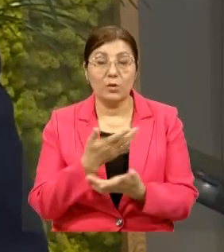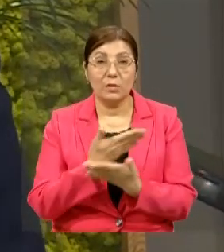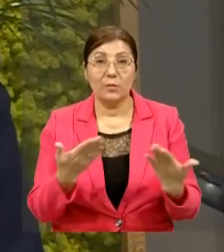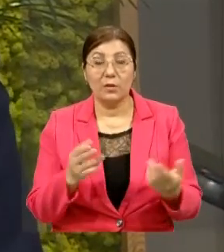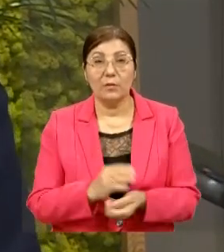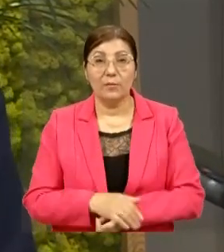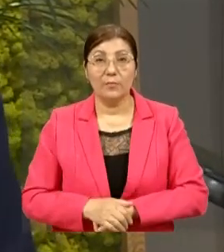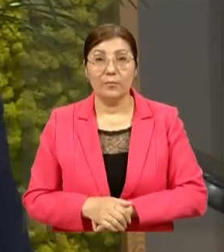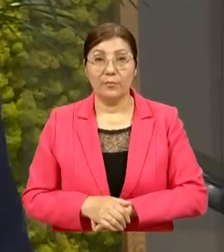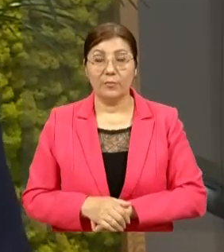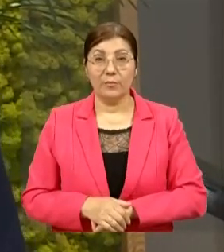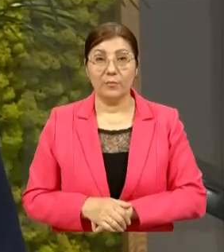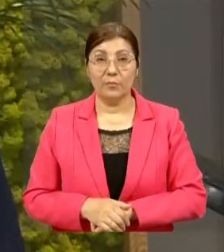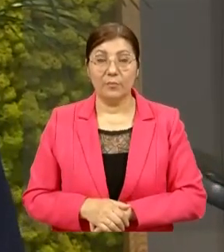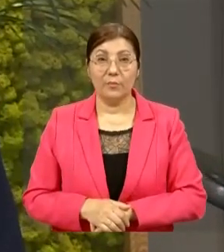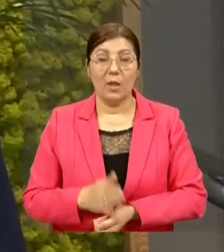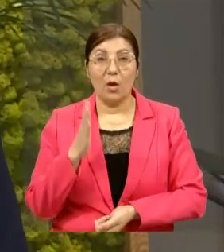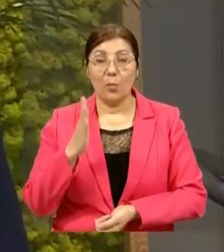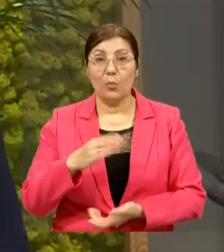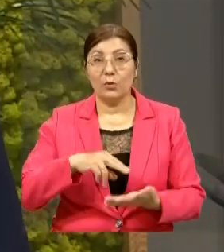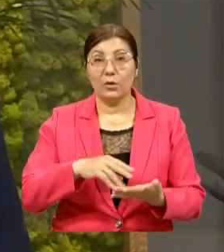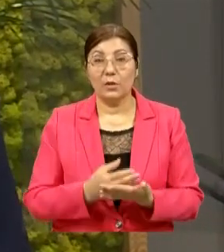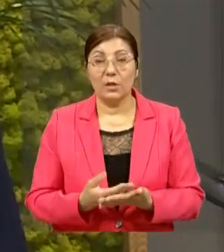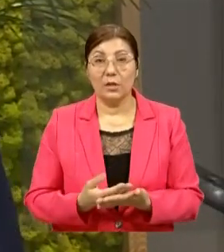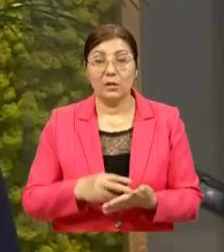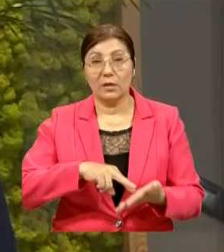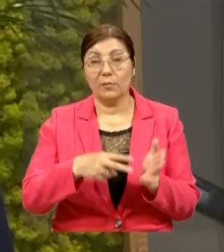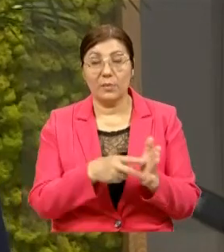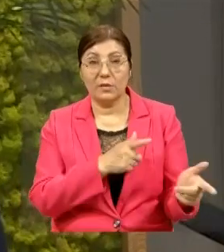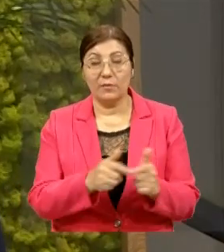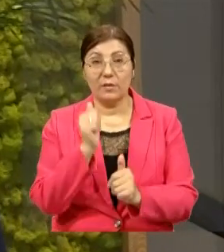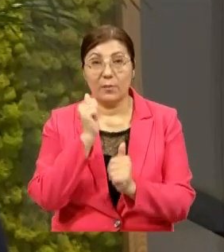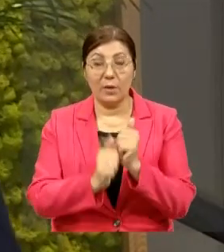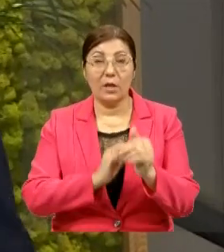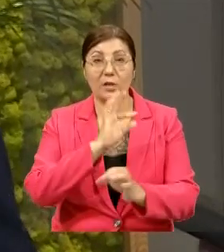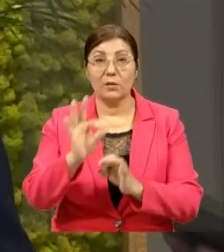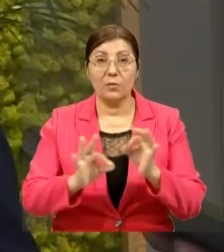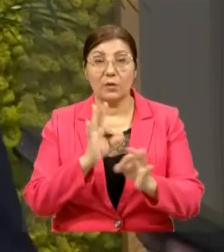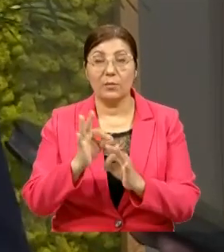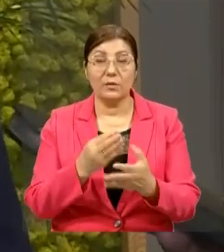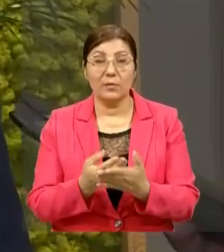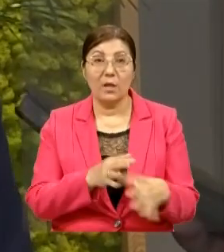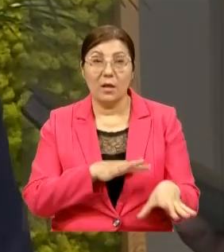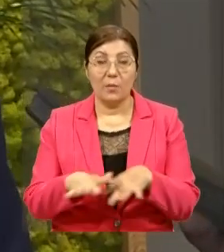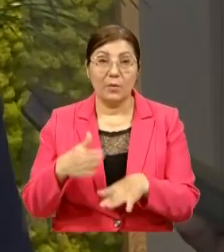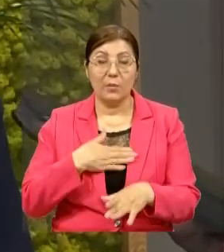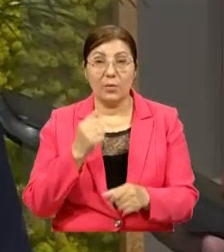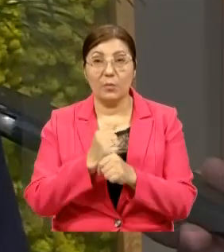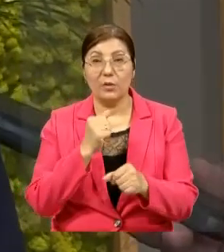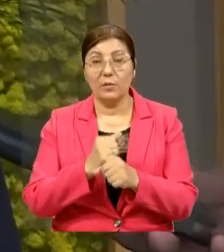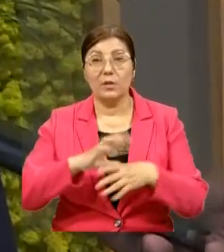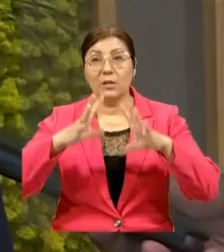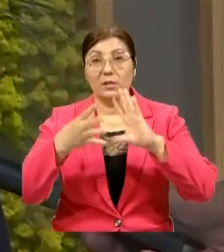задерживается тот или иной процесс будет Дорожная составлена карта по каждому проекту и в процессе чего мы будем делать